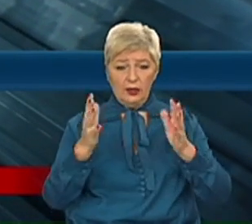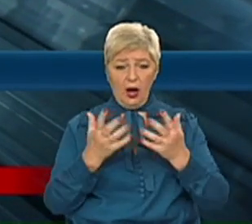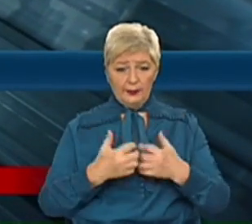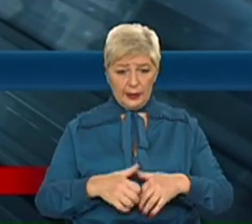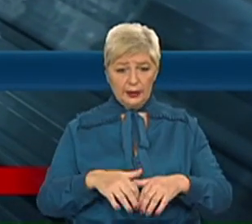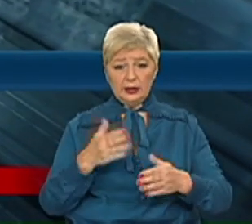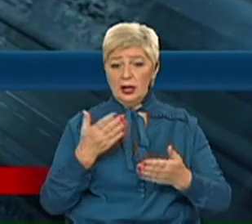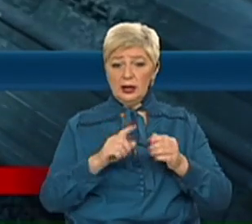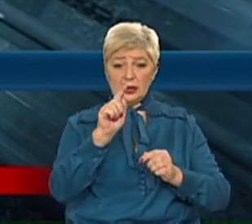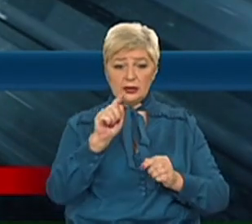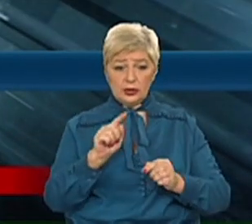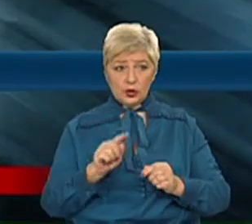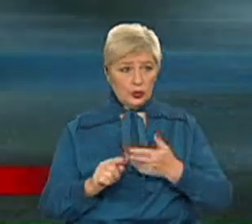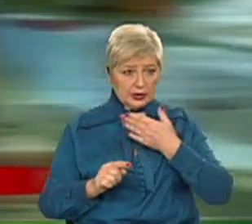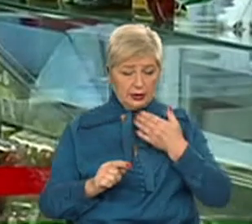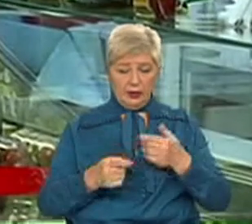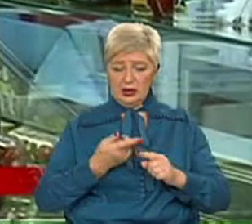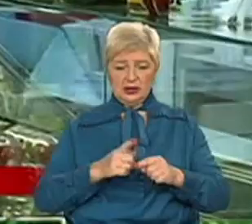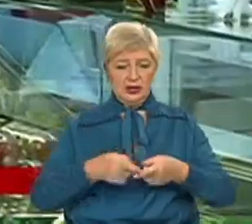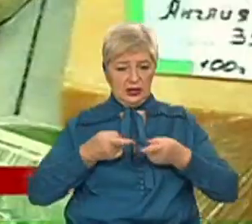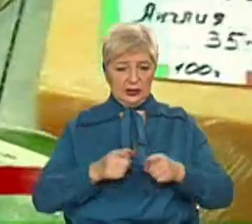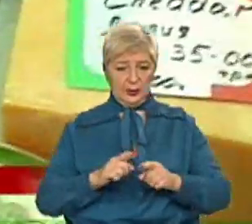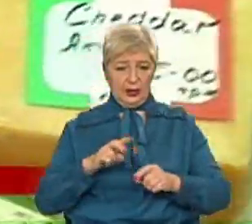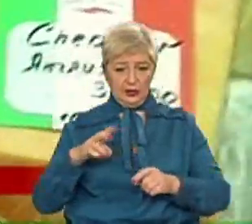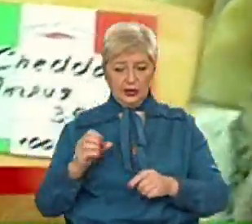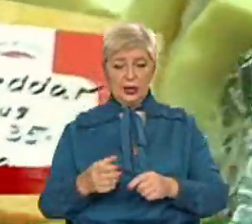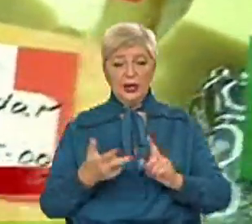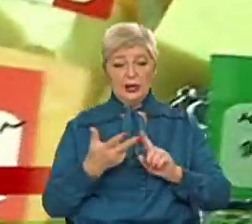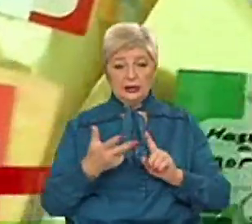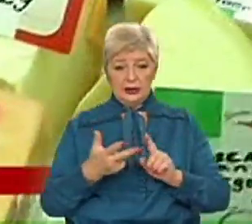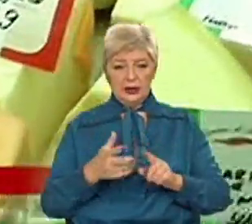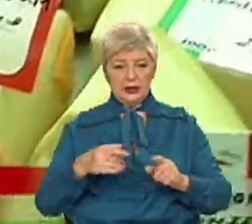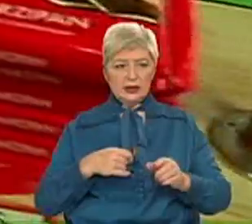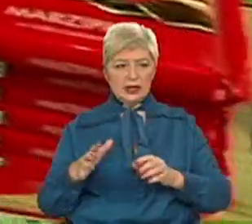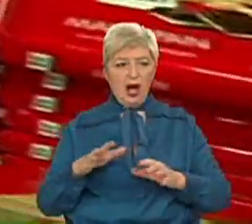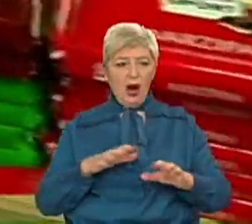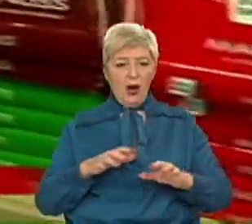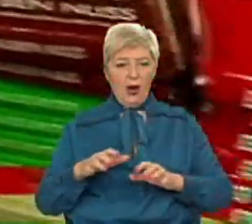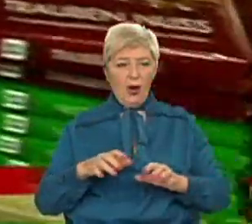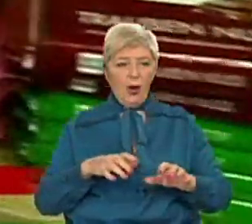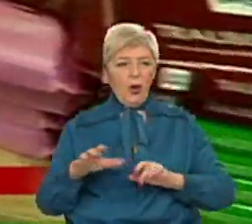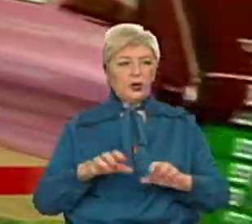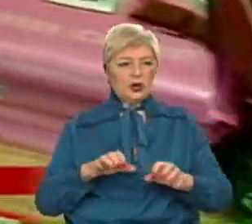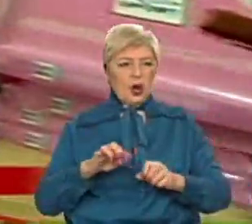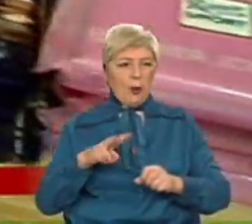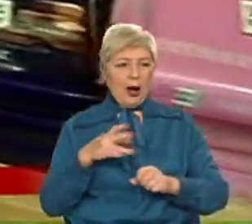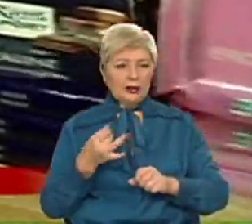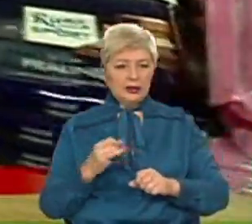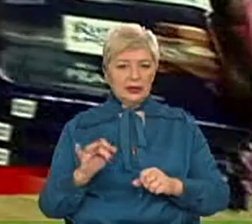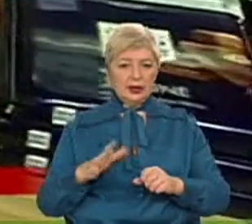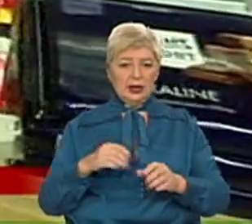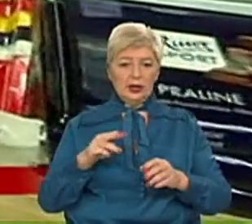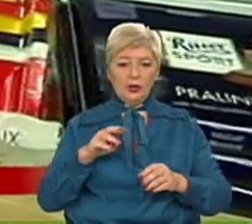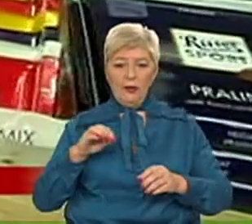однієї позиції немає, документ не справжній. Третій вид пасток – контрабандний товар. Солодощі, сири, делікатеси – усе,